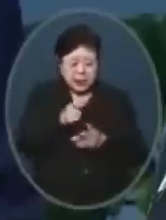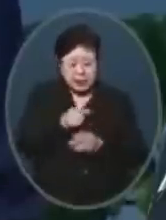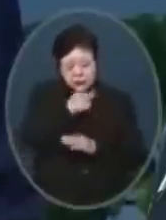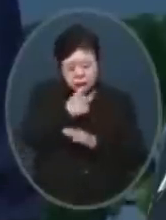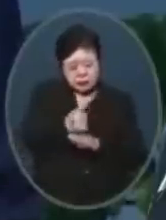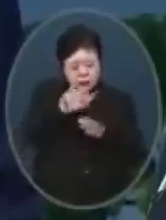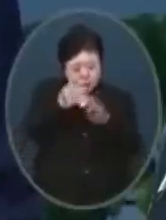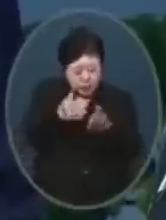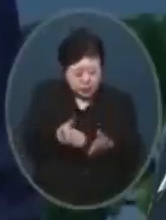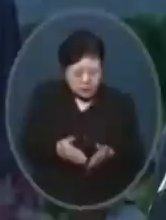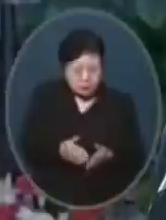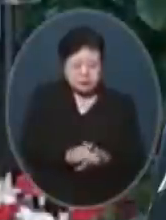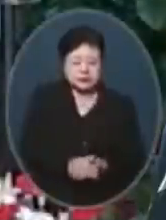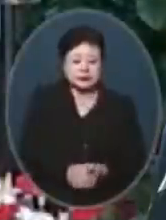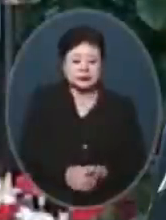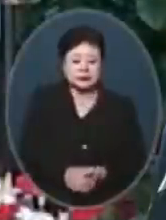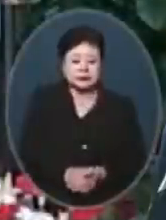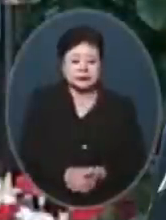그리스도를 통해서